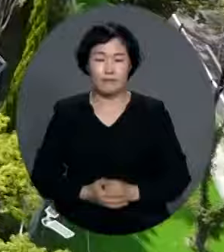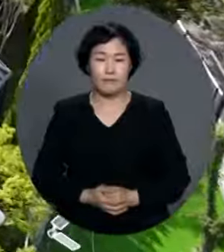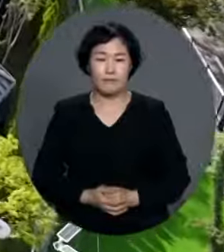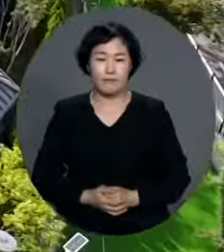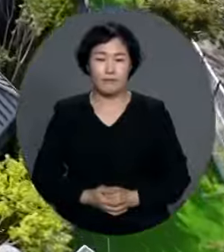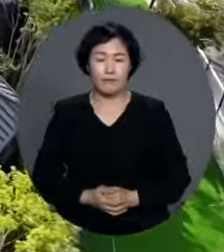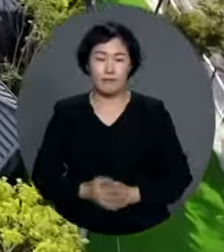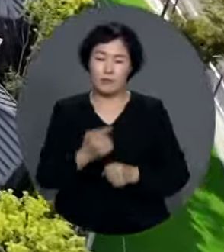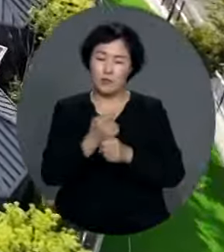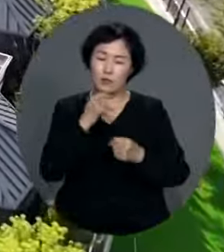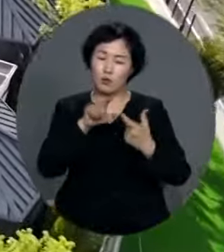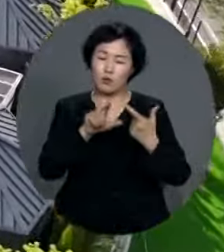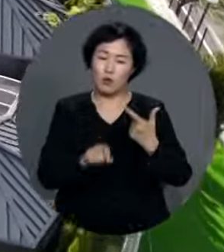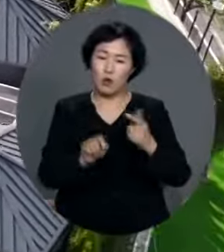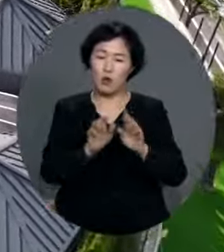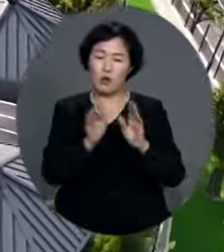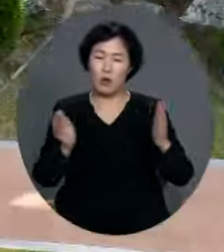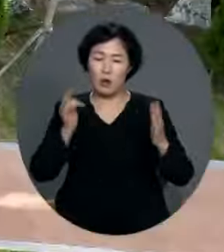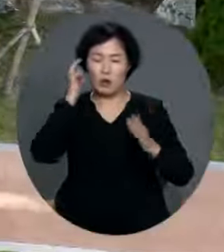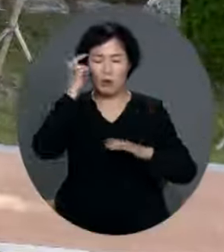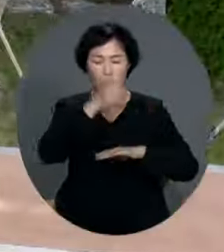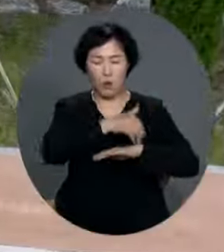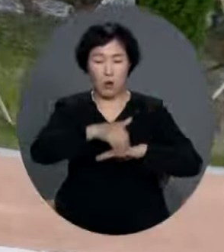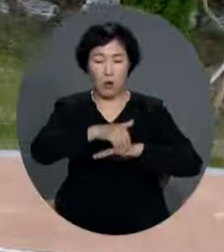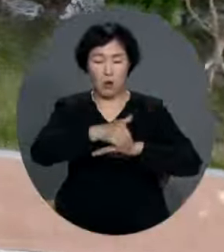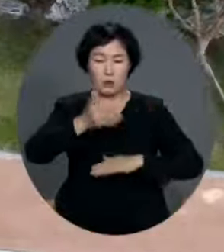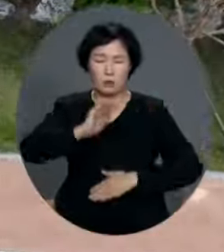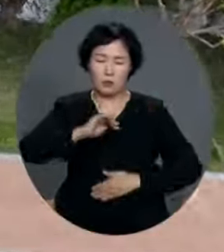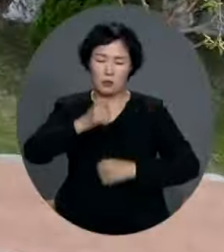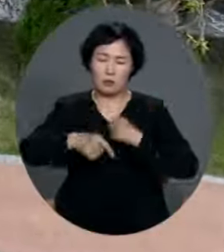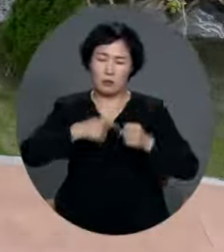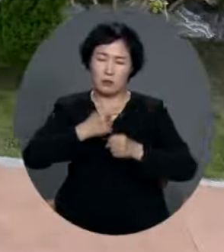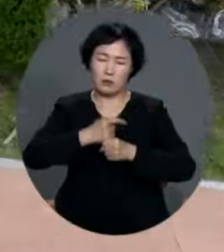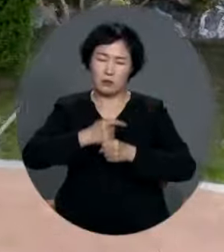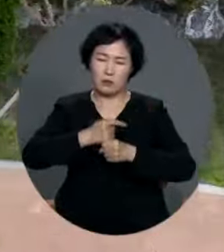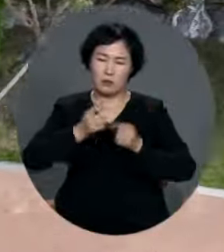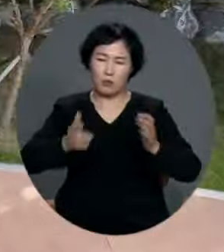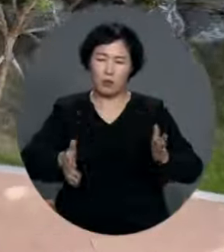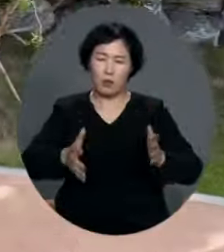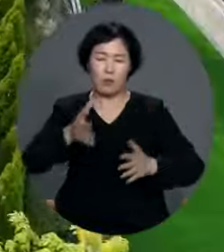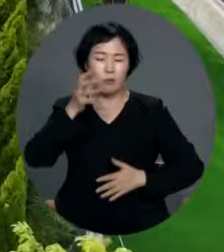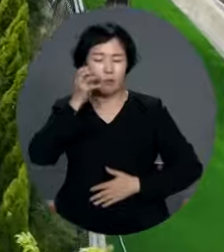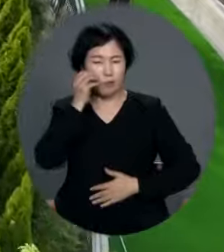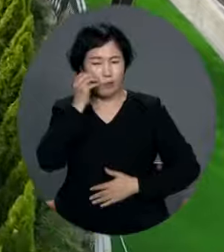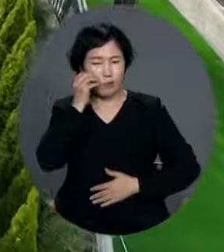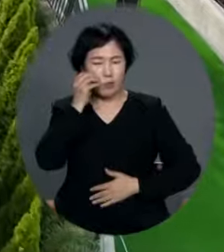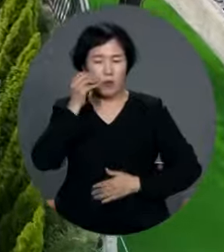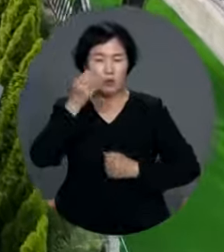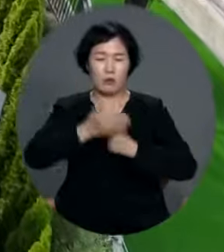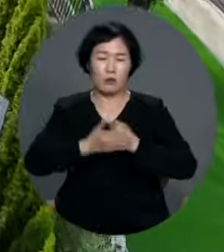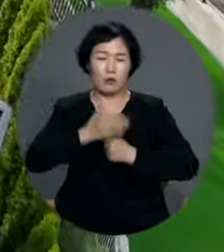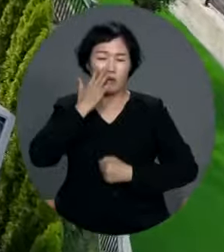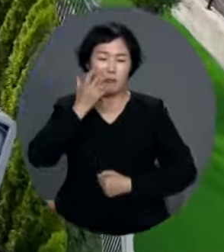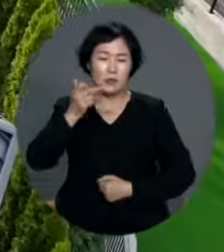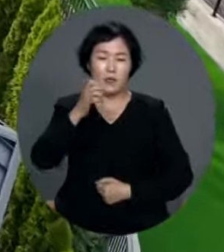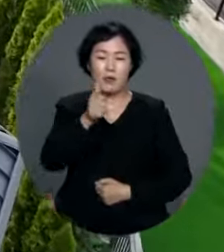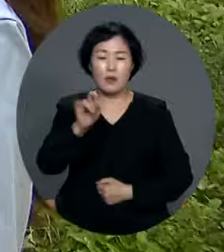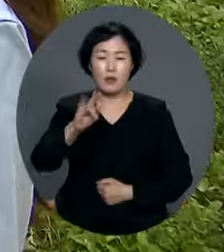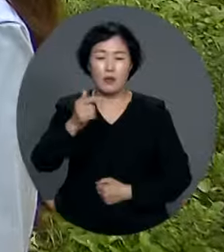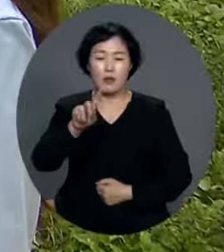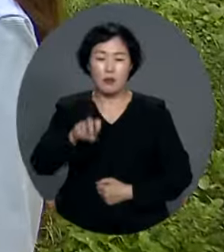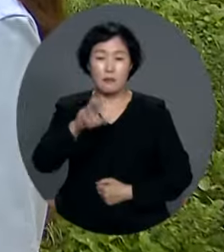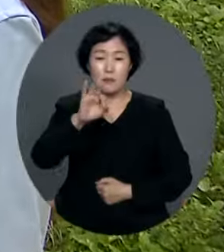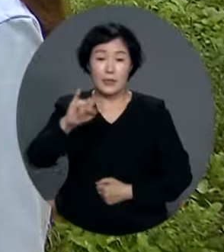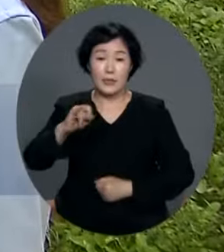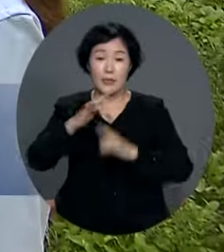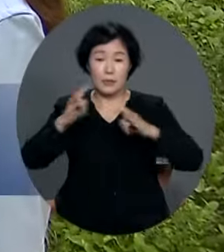애초 지난해 6월 개장할 예정이었지만 1년 넘게 문이 닫힌 대구 남구 앞산 해넘이 캠핑장입니다.